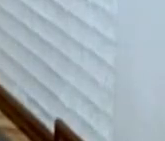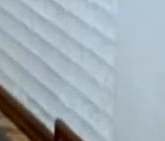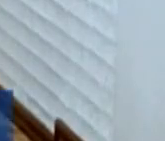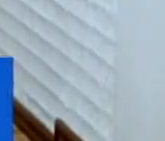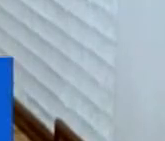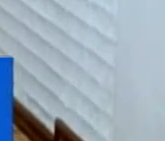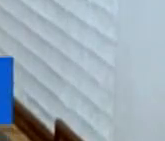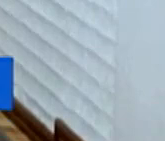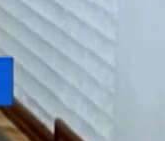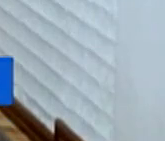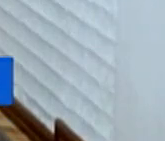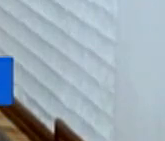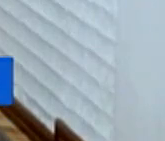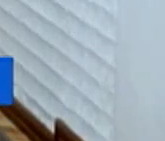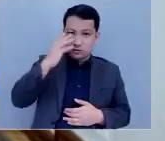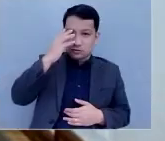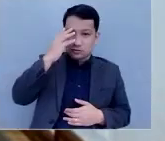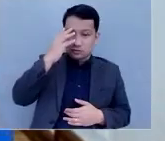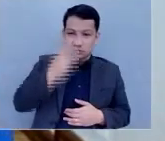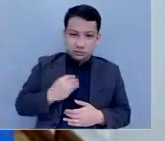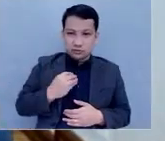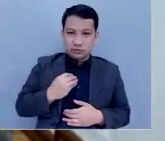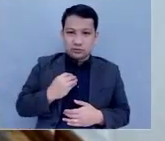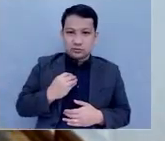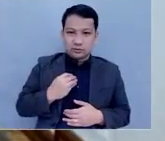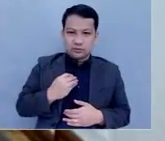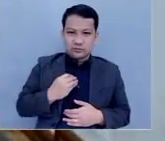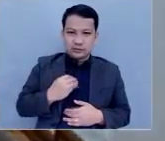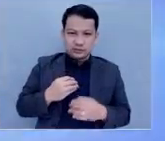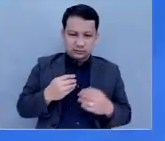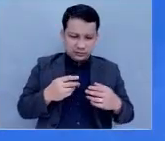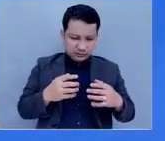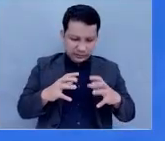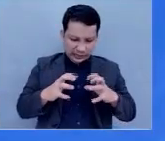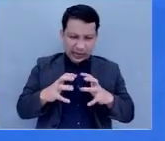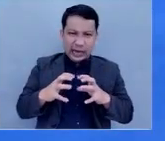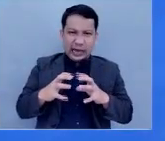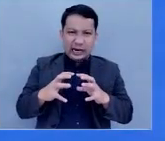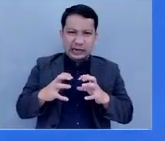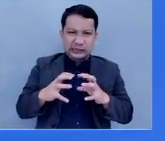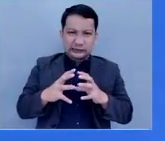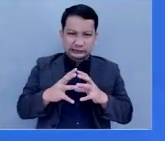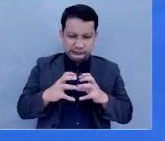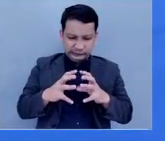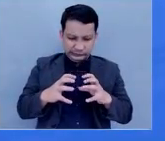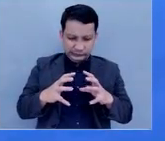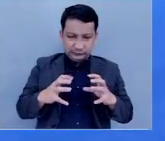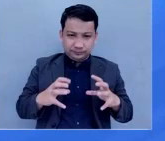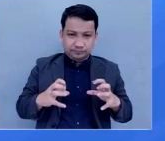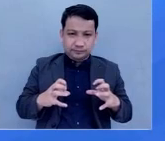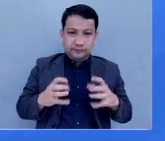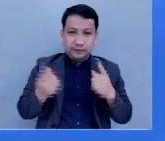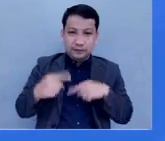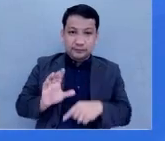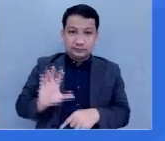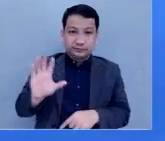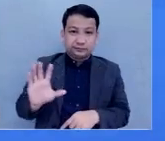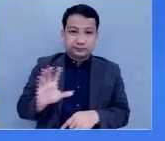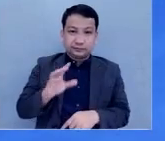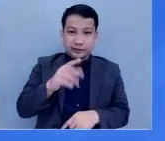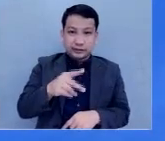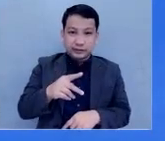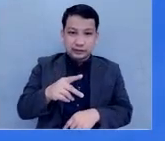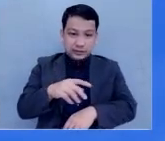Ayawang sarap na sana ng tulog mo pero bigla kang pinulikan. Bad trip, di ba? Ang pulikat ay isang karaniwang pangyayari kung saan bigla